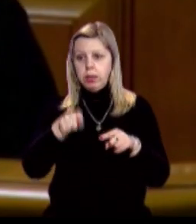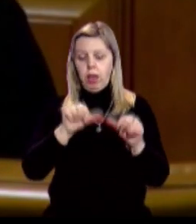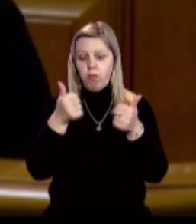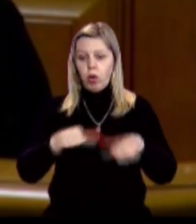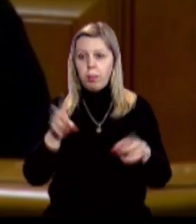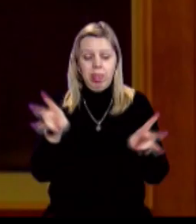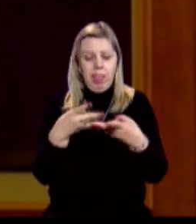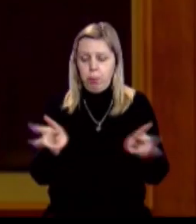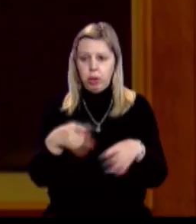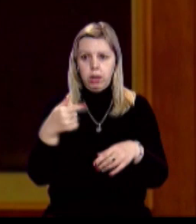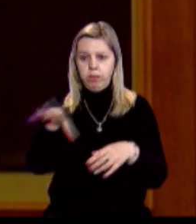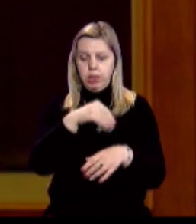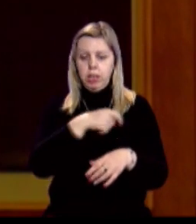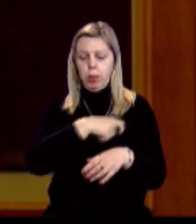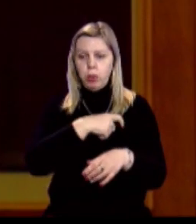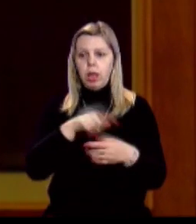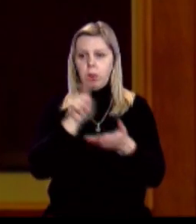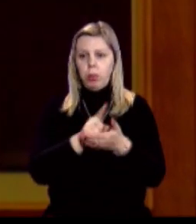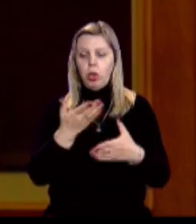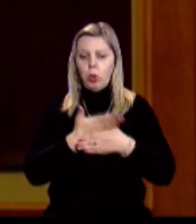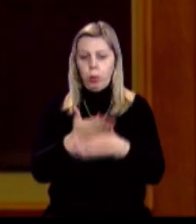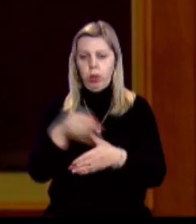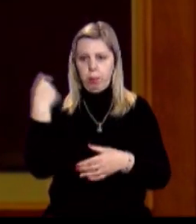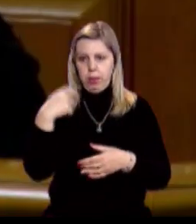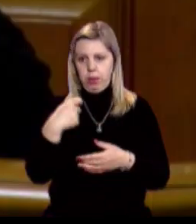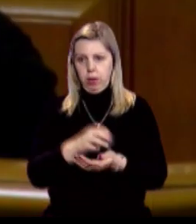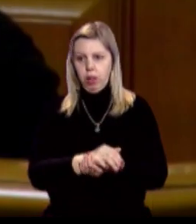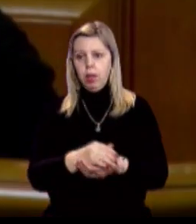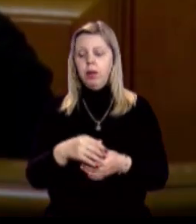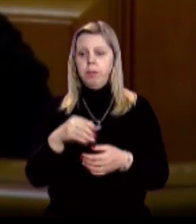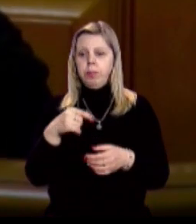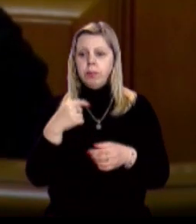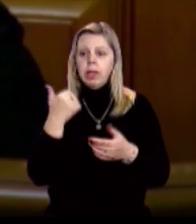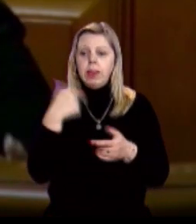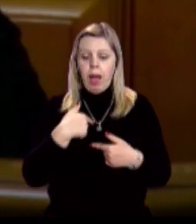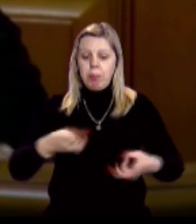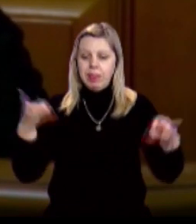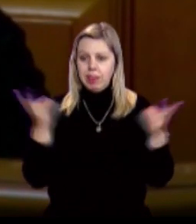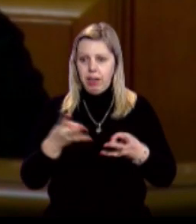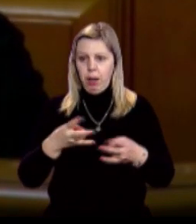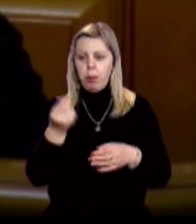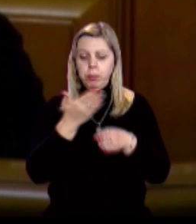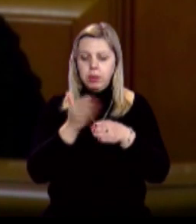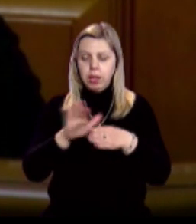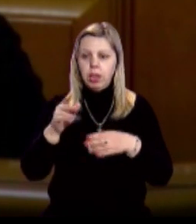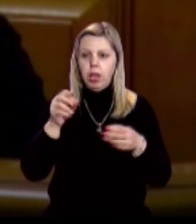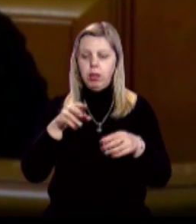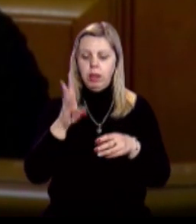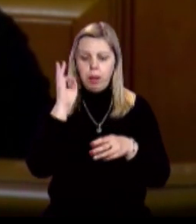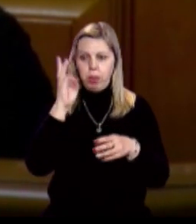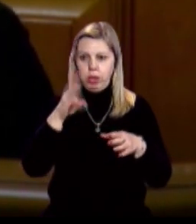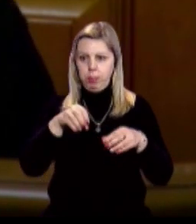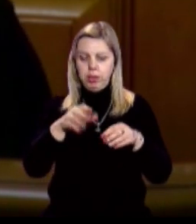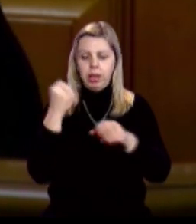формула і не потрібна, нині всі депутати мають допомогти президенту. Нам треба зняти частину дипломатичного